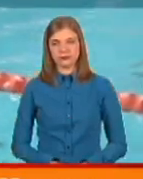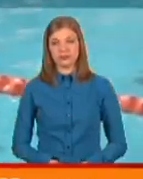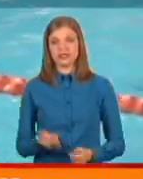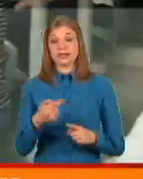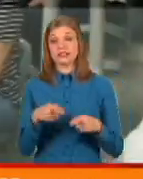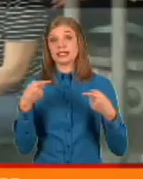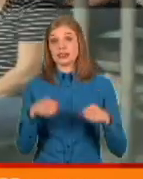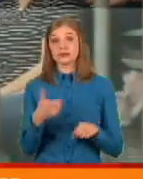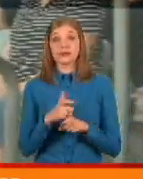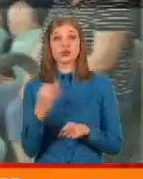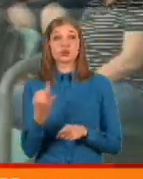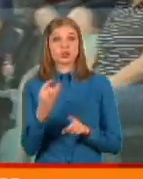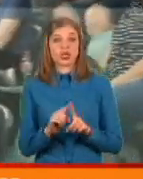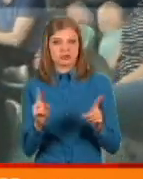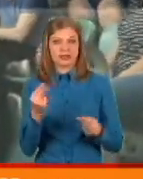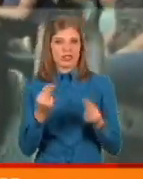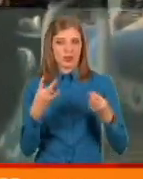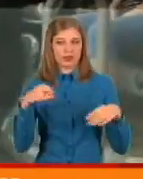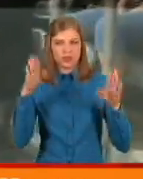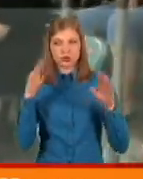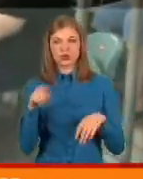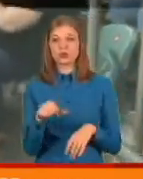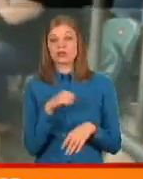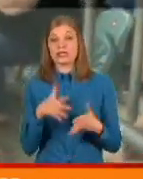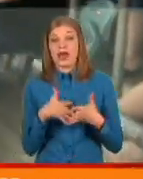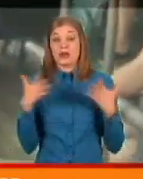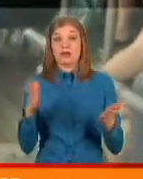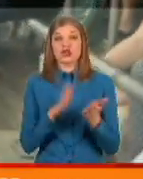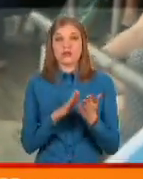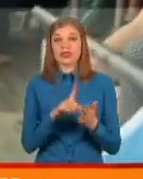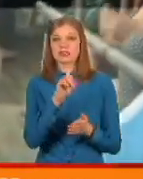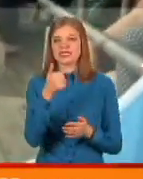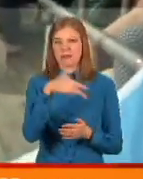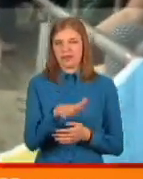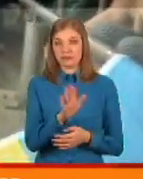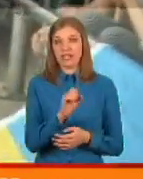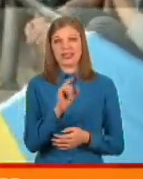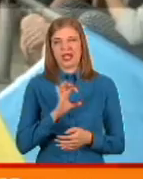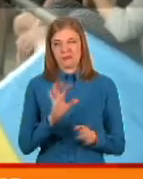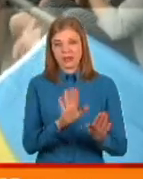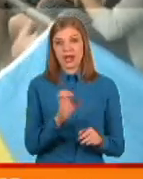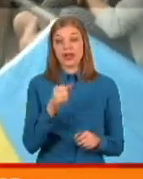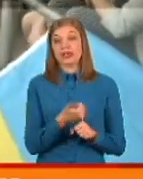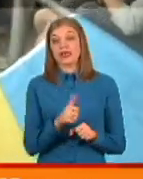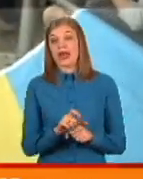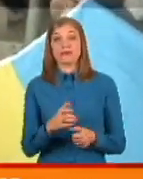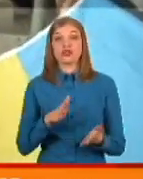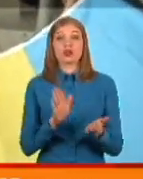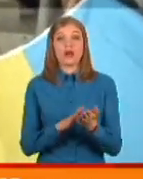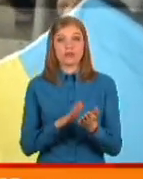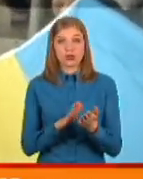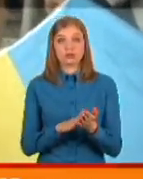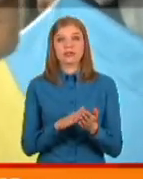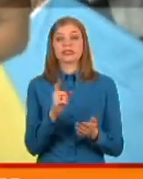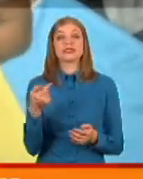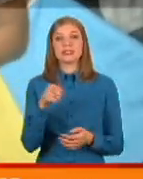І це насправді дуже цікава особливість ігор нескорених. Тут найбільше аплодують не так за перші місця, не так за медалі. Тут найбільше аплодисментів